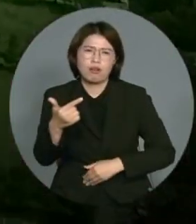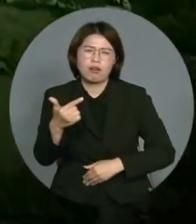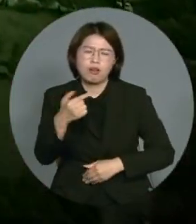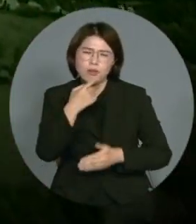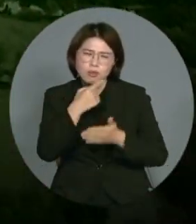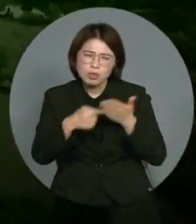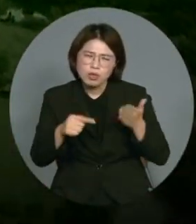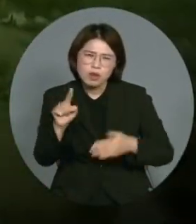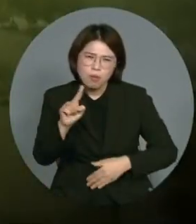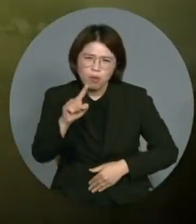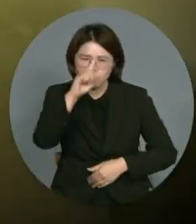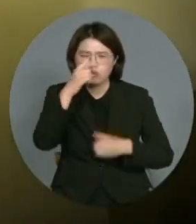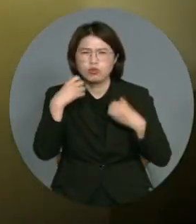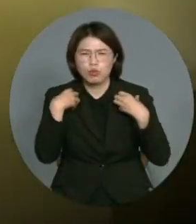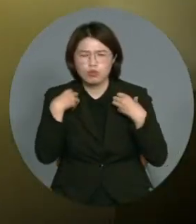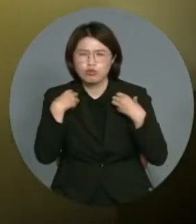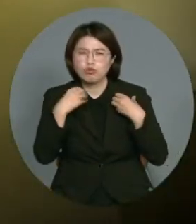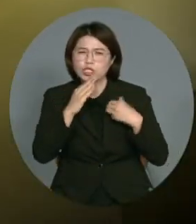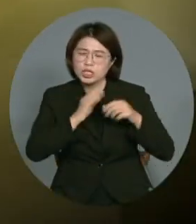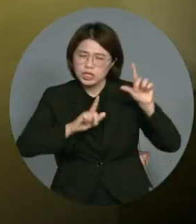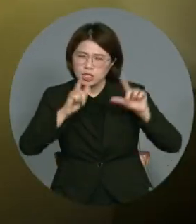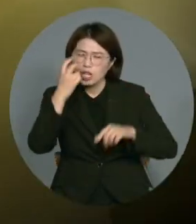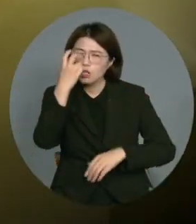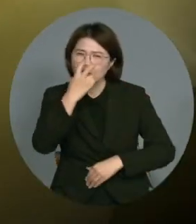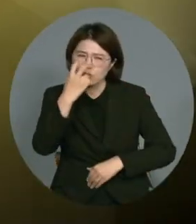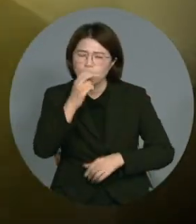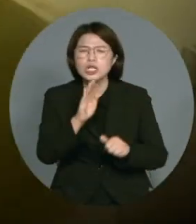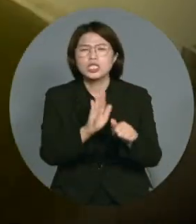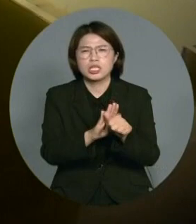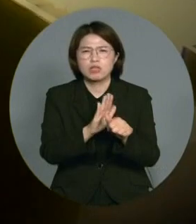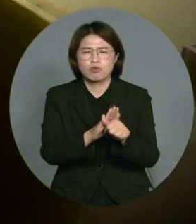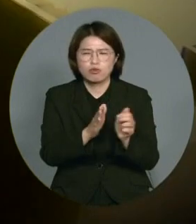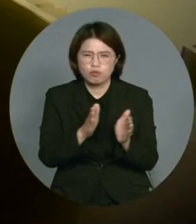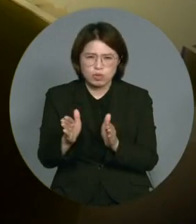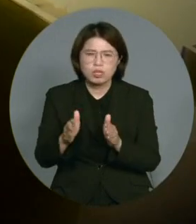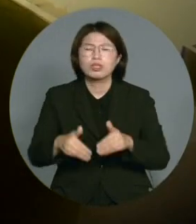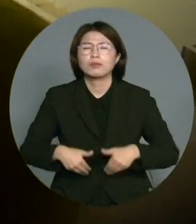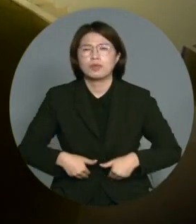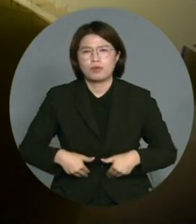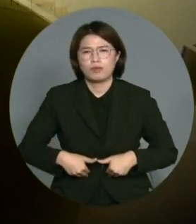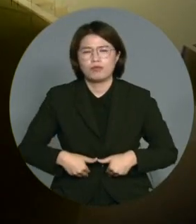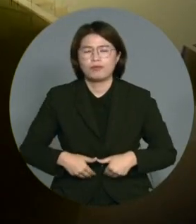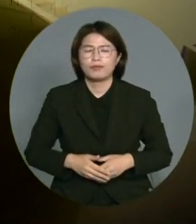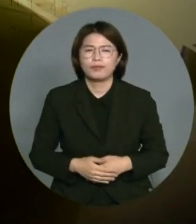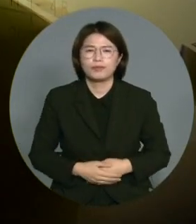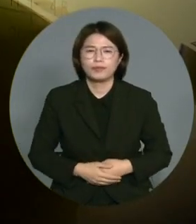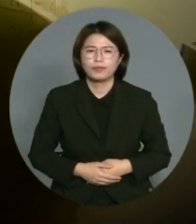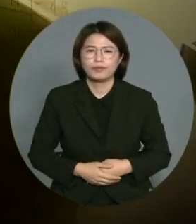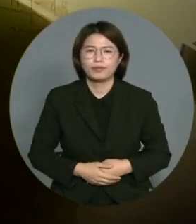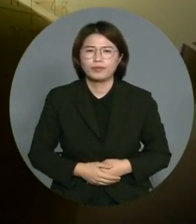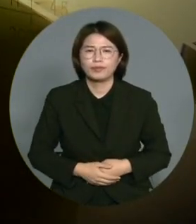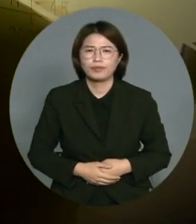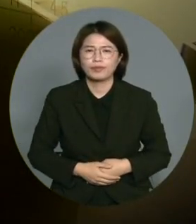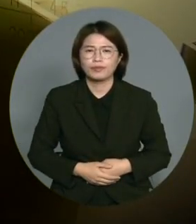규모에 대한 정부 차원의 실태조사와 지원 대책 마련이 필요해 보입니다. MBC 뉴스 김철우입니다.